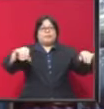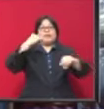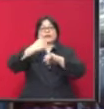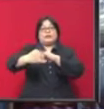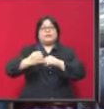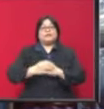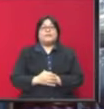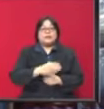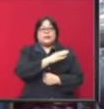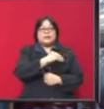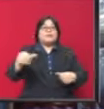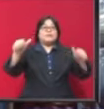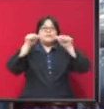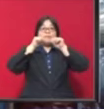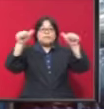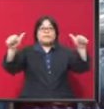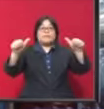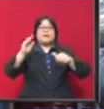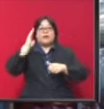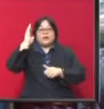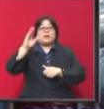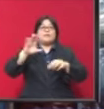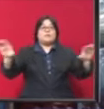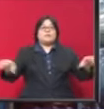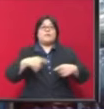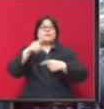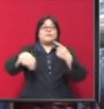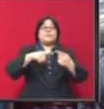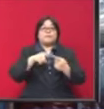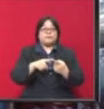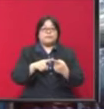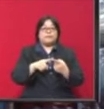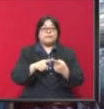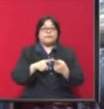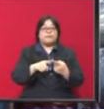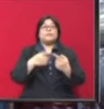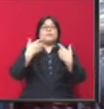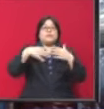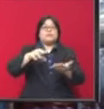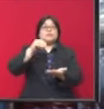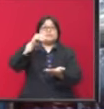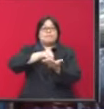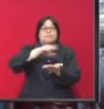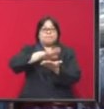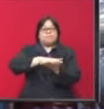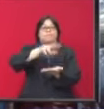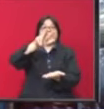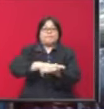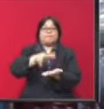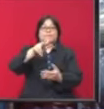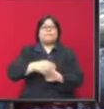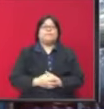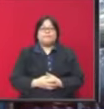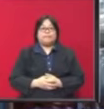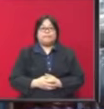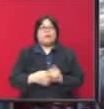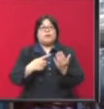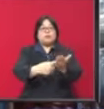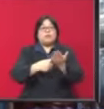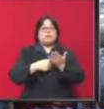akhir dan pengumuman resmi akan dibuat apabila ianya telah dimeterai tidak lama lagi